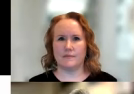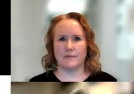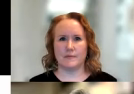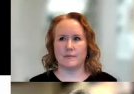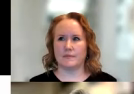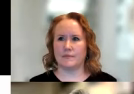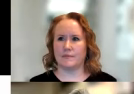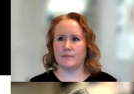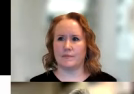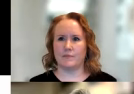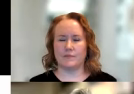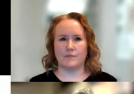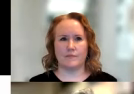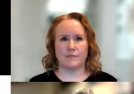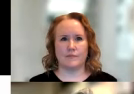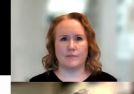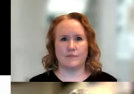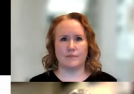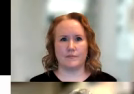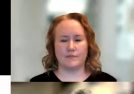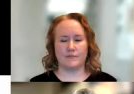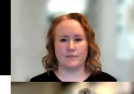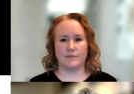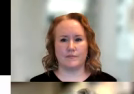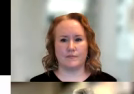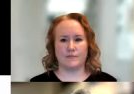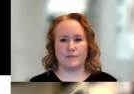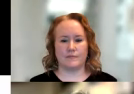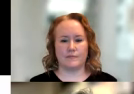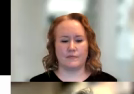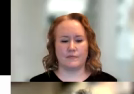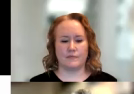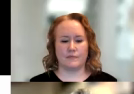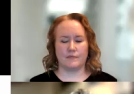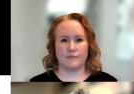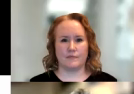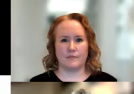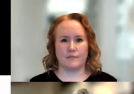i regjeringen Solberg, altså som bestod av Høyre og Kristelig Folkeparti.